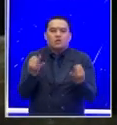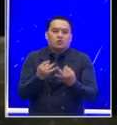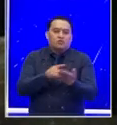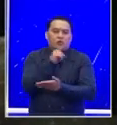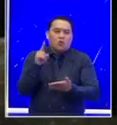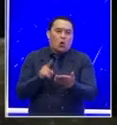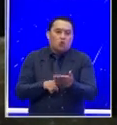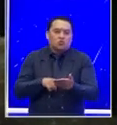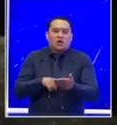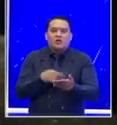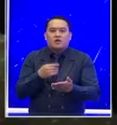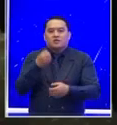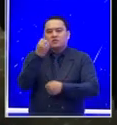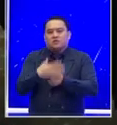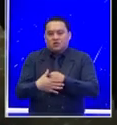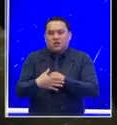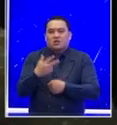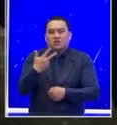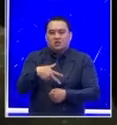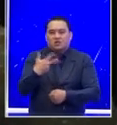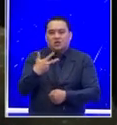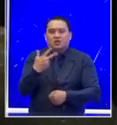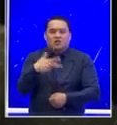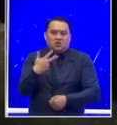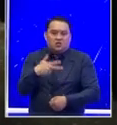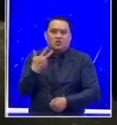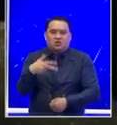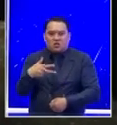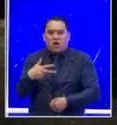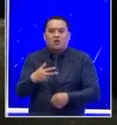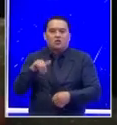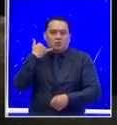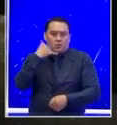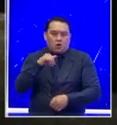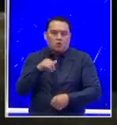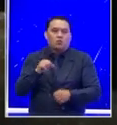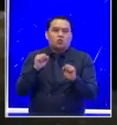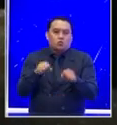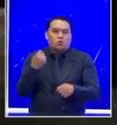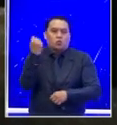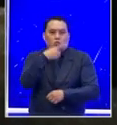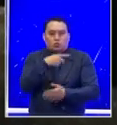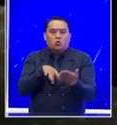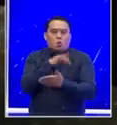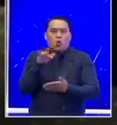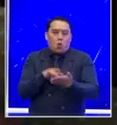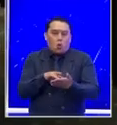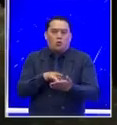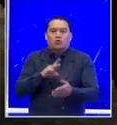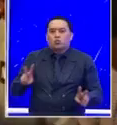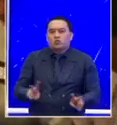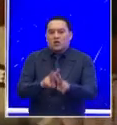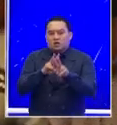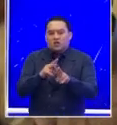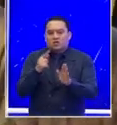интересующие вопросы верующих. Открыт колл-центр 33 30 30. При наборе необходимо указать код города